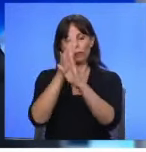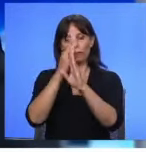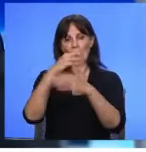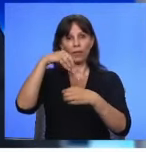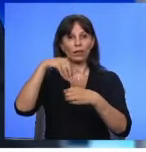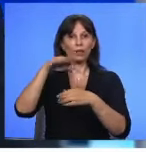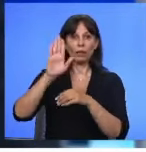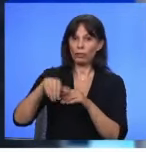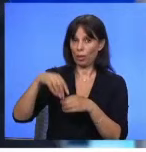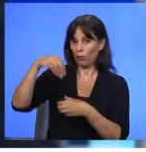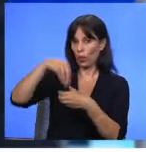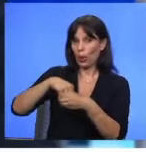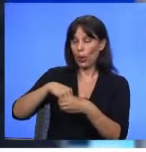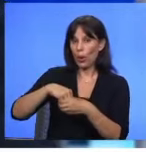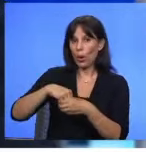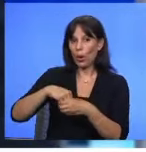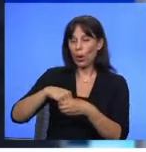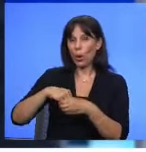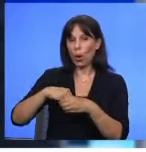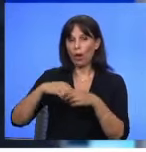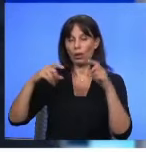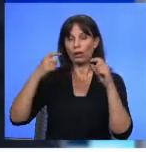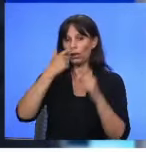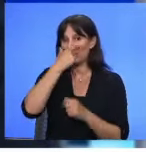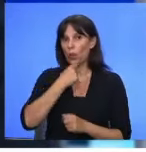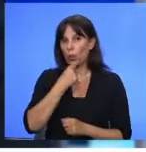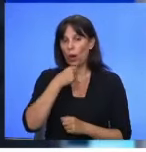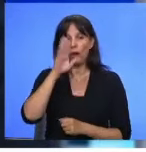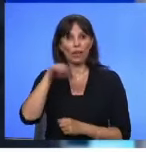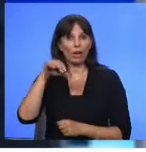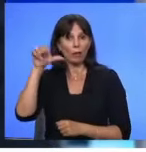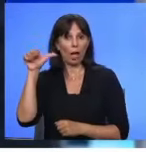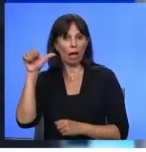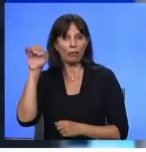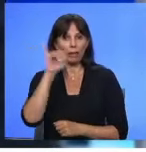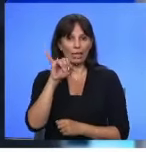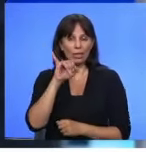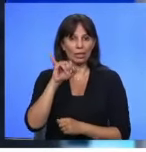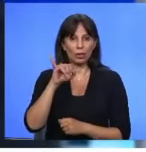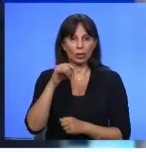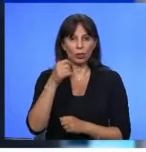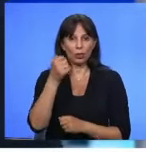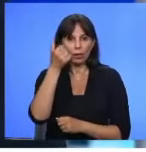סינואר. אחמד יאסין בחייך. אחמד יאסין ואנשים... הוא עמד למות עד שהוא הרג. גרועים